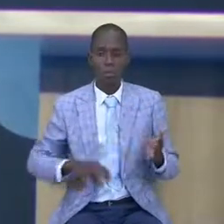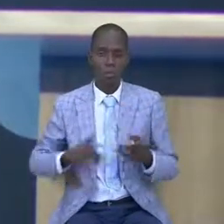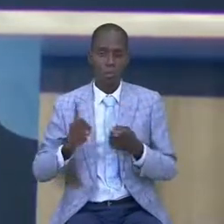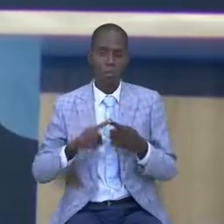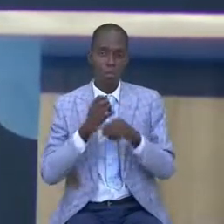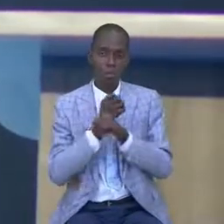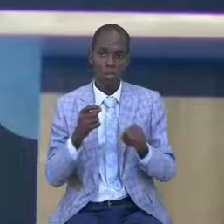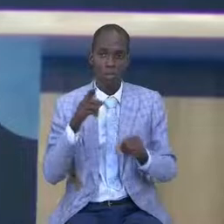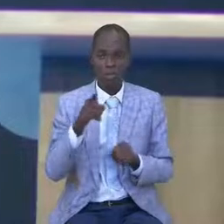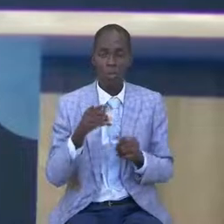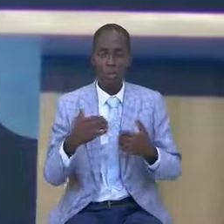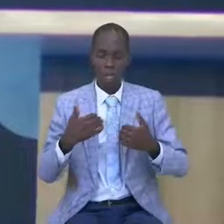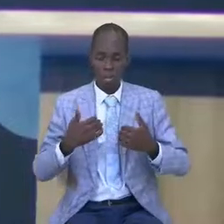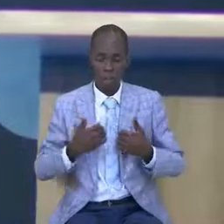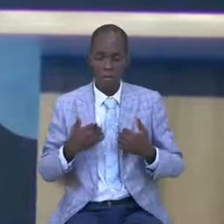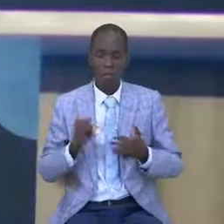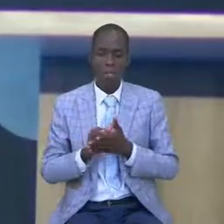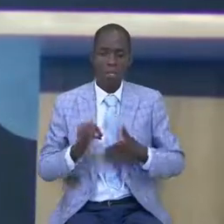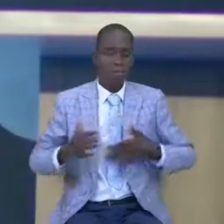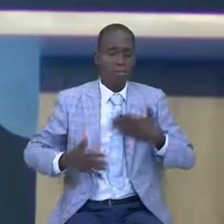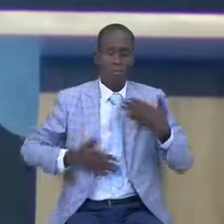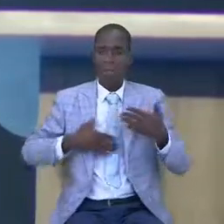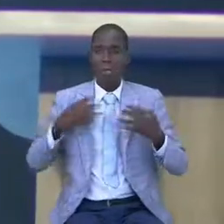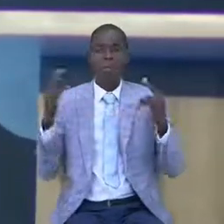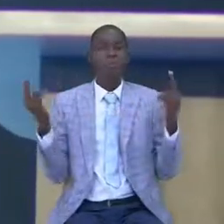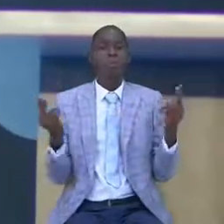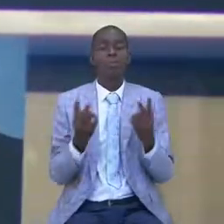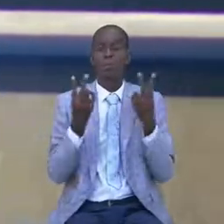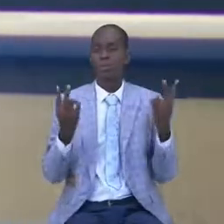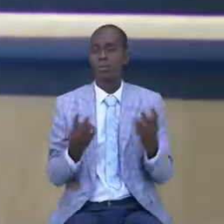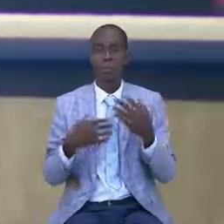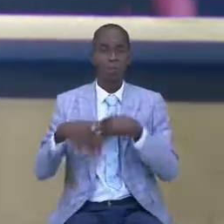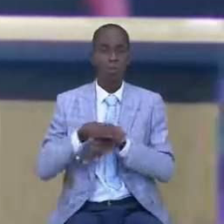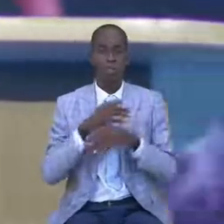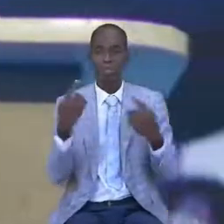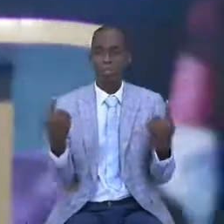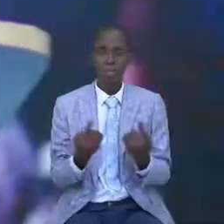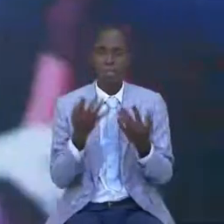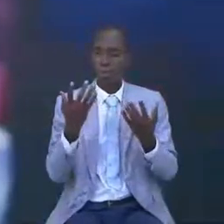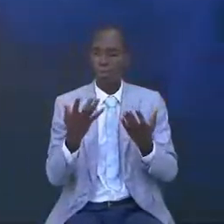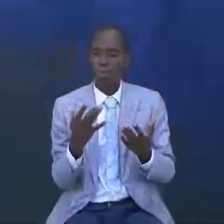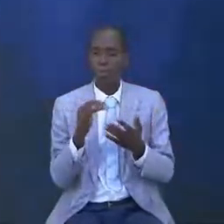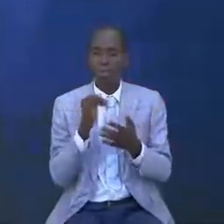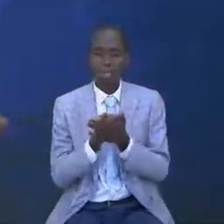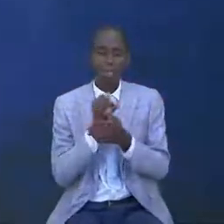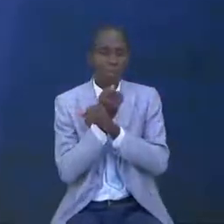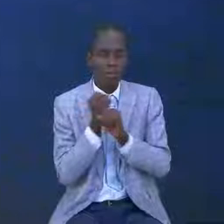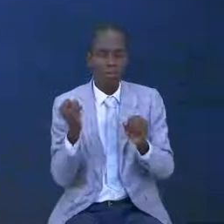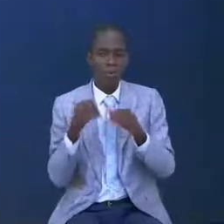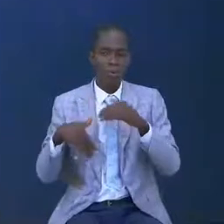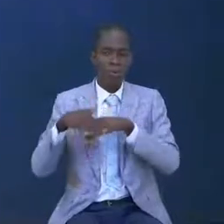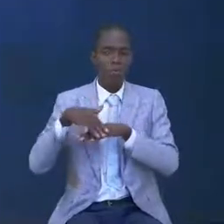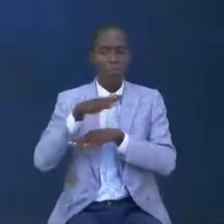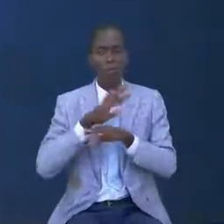salut-là qui apporte la joie, la victoire sur notre vie, dans notre vie. Tu es